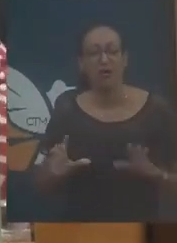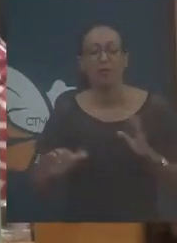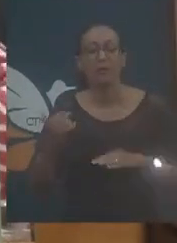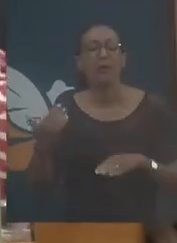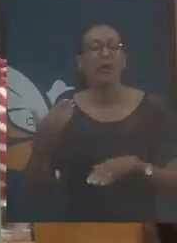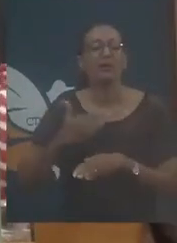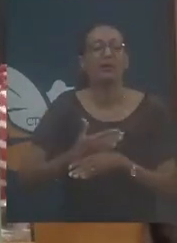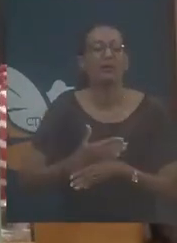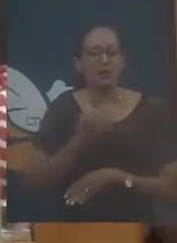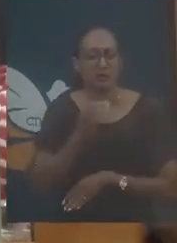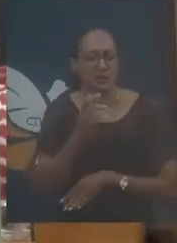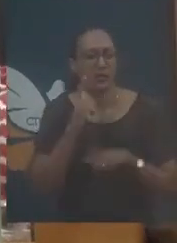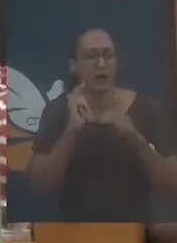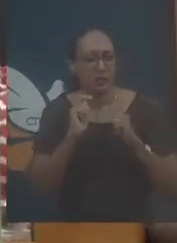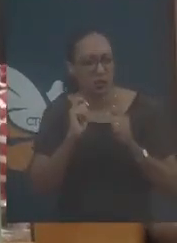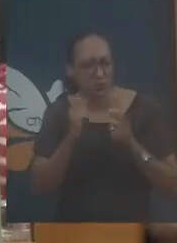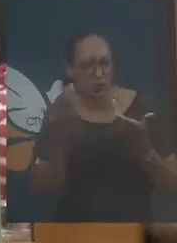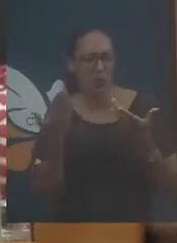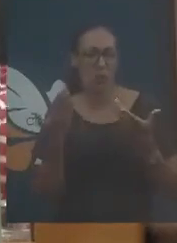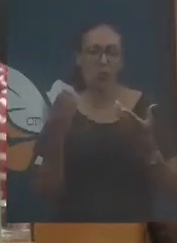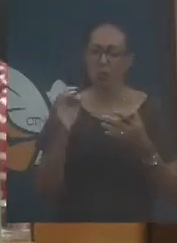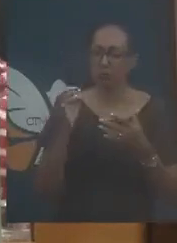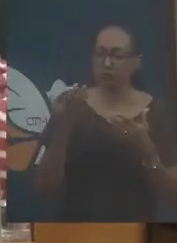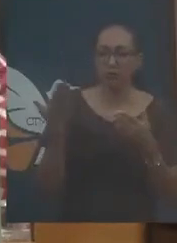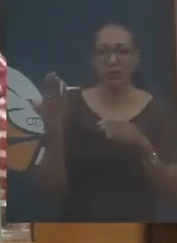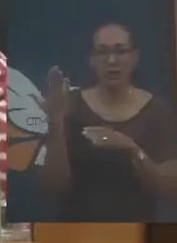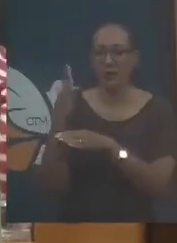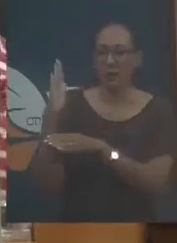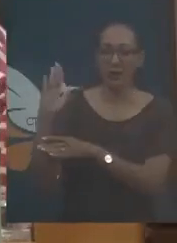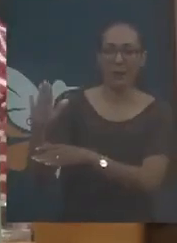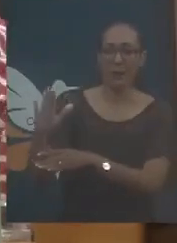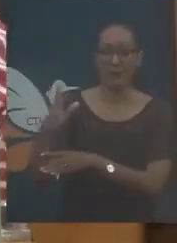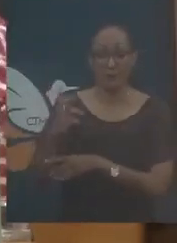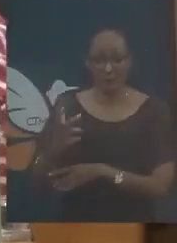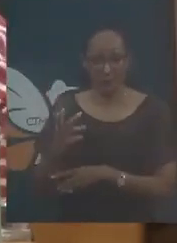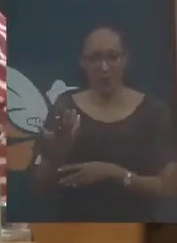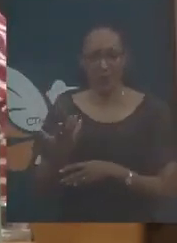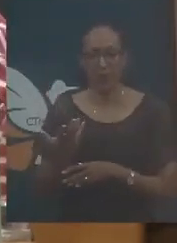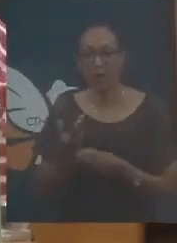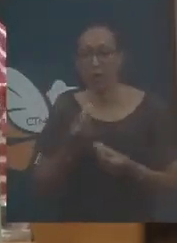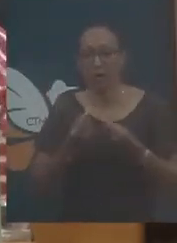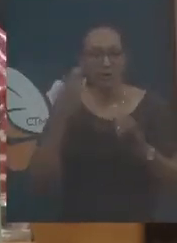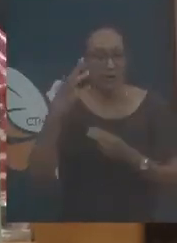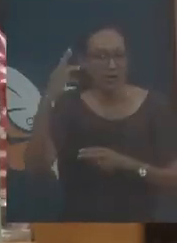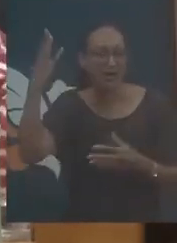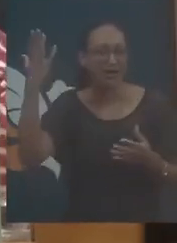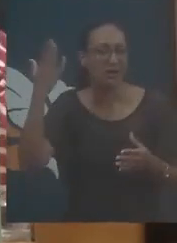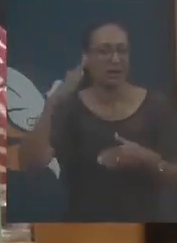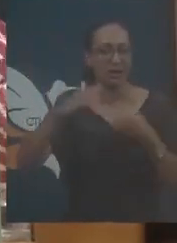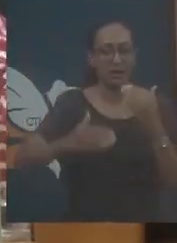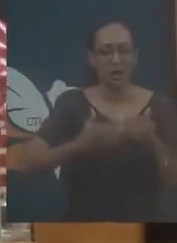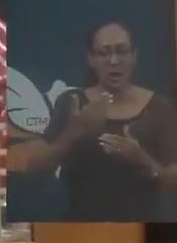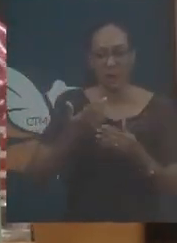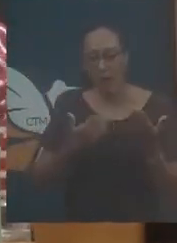dit qu'il y a beaucoup d'affichage médiatique et vous continuez à en faire. Vous faites rêver, vous donnez toute une série. Et puis ensuite,